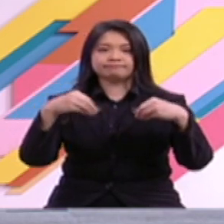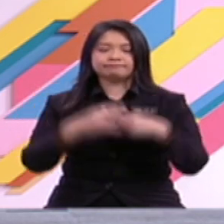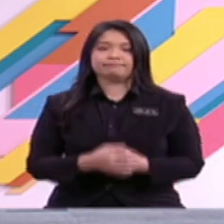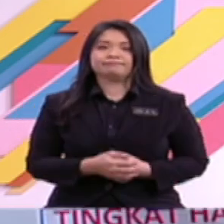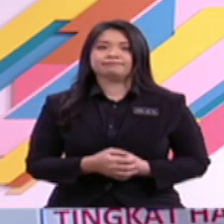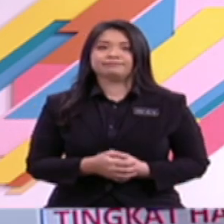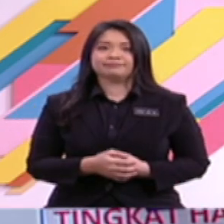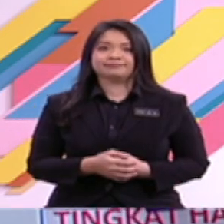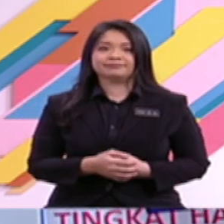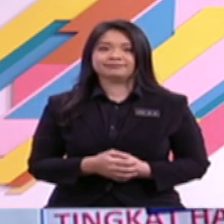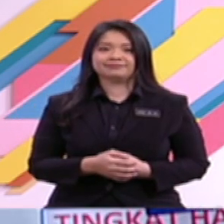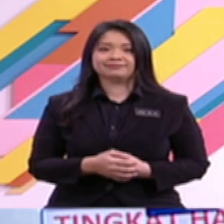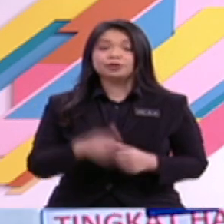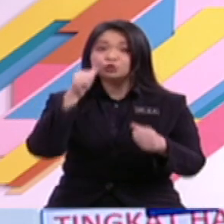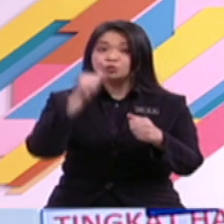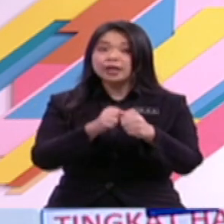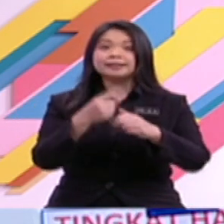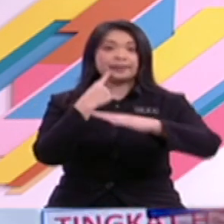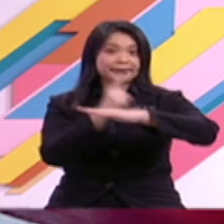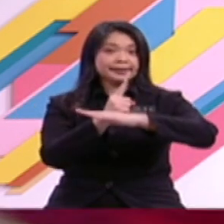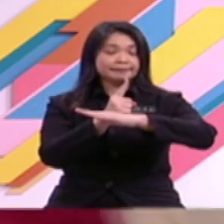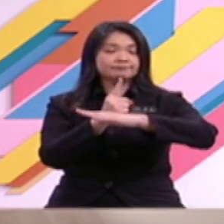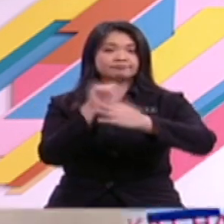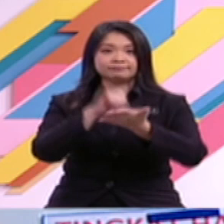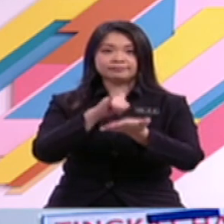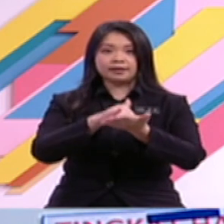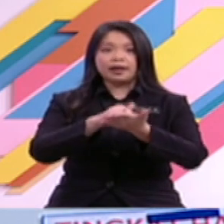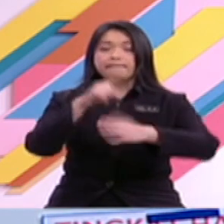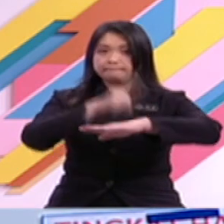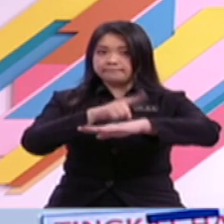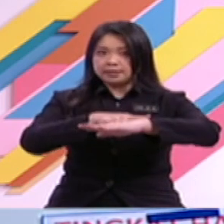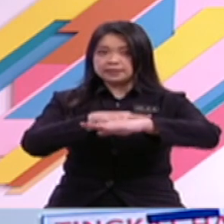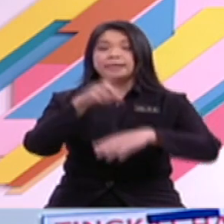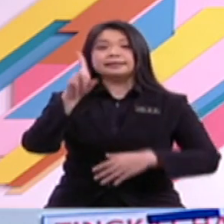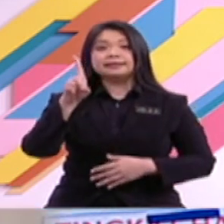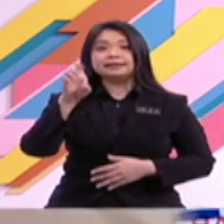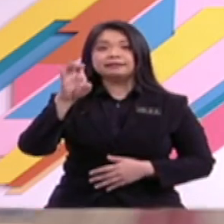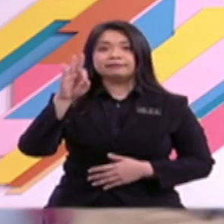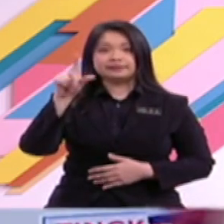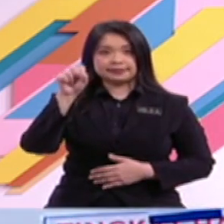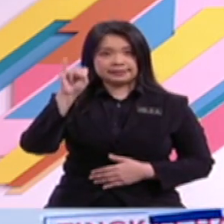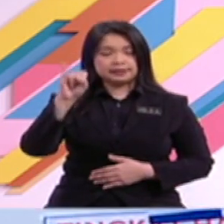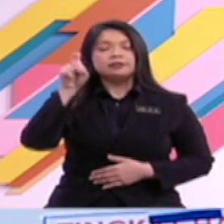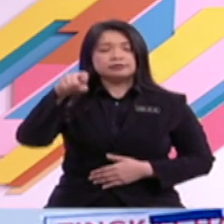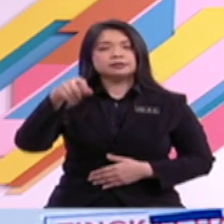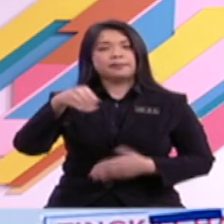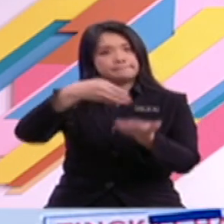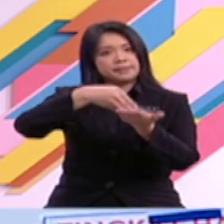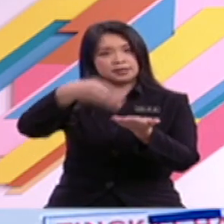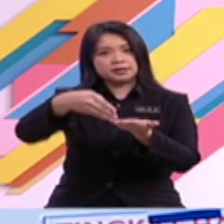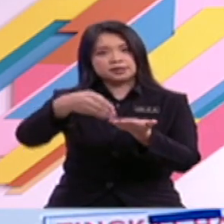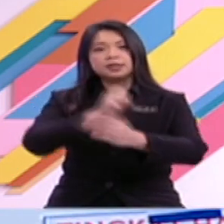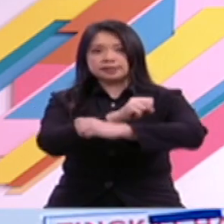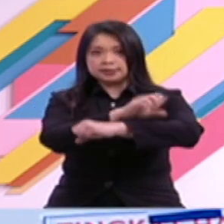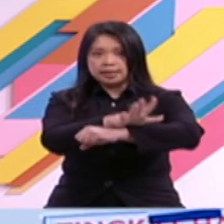kita terjual surah ini berlaku di flash kita betul beli bahasanya